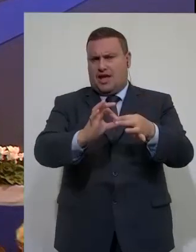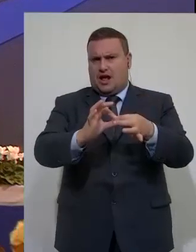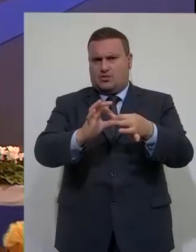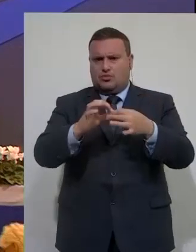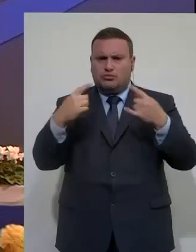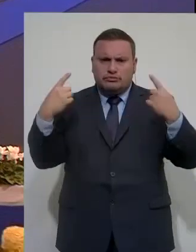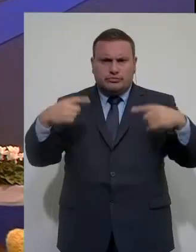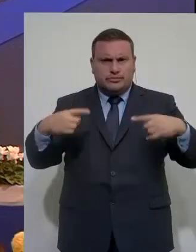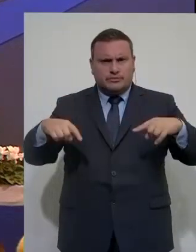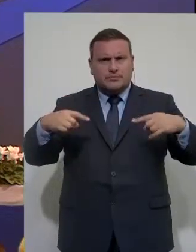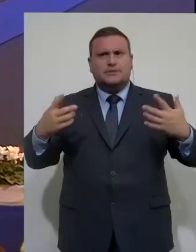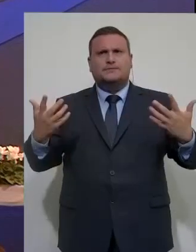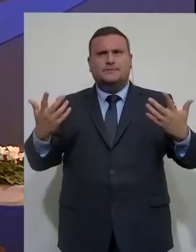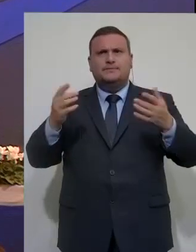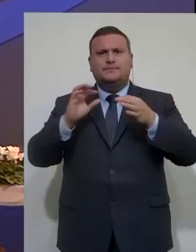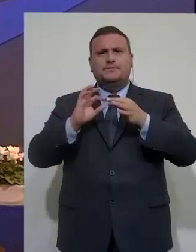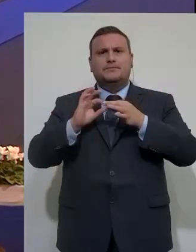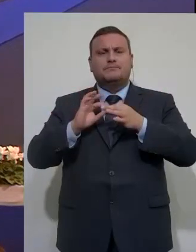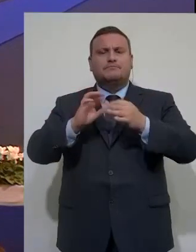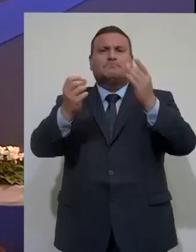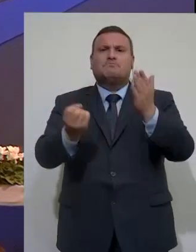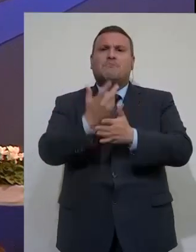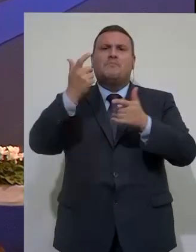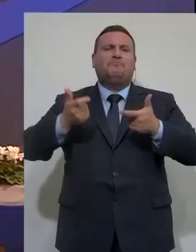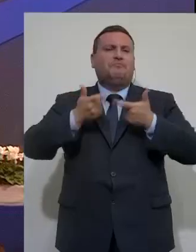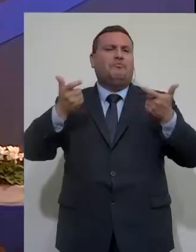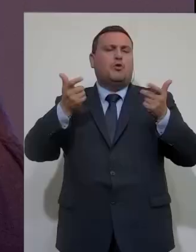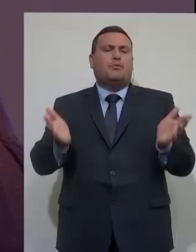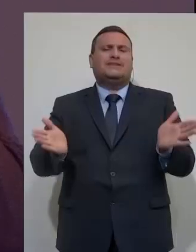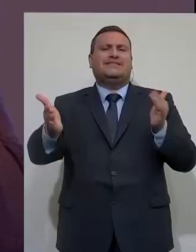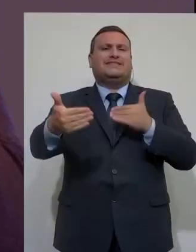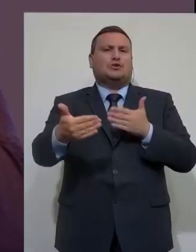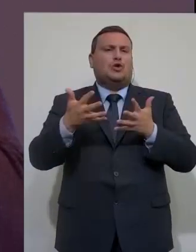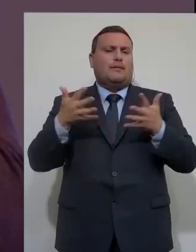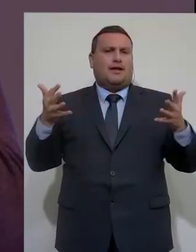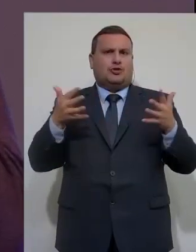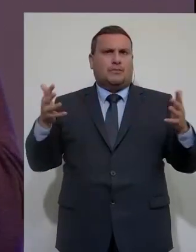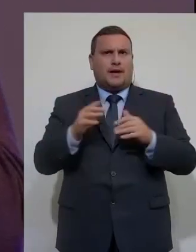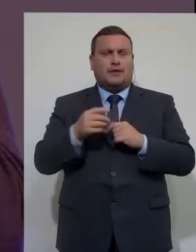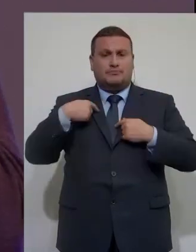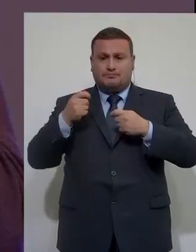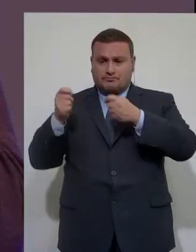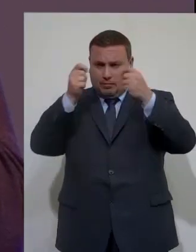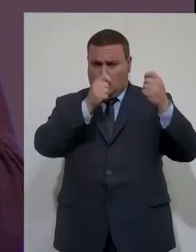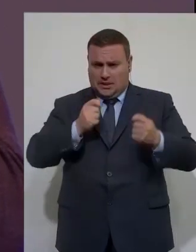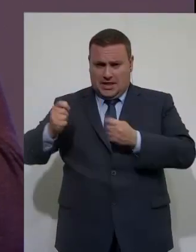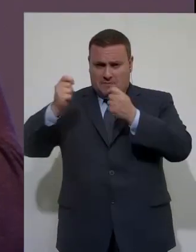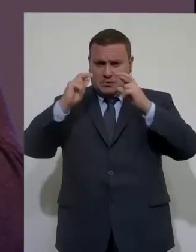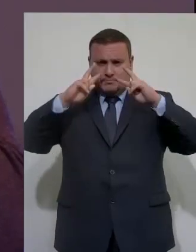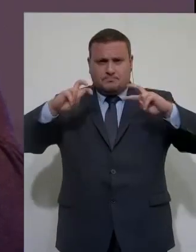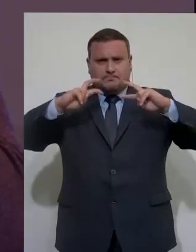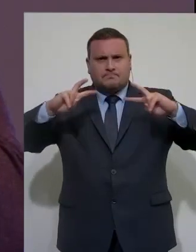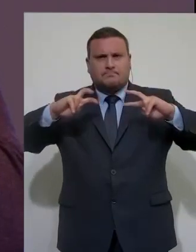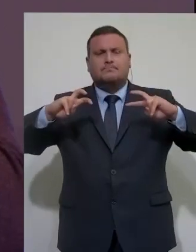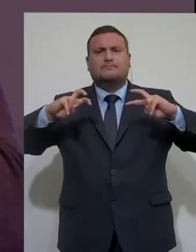permetterà uno sviluppo molto più completo del settore. Con i dati dell'osservatorio che stiamo sviluppando vediamo proprio come le